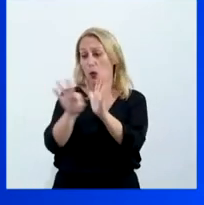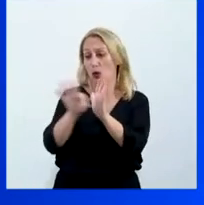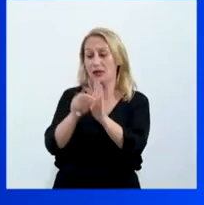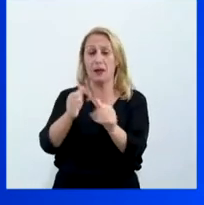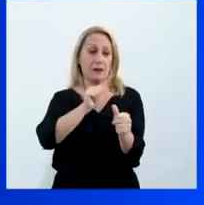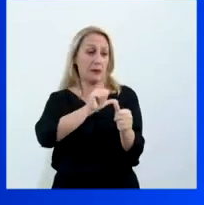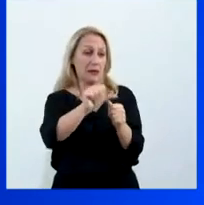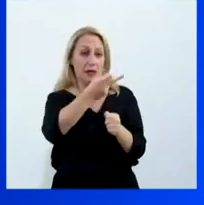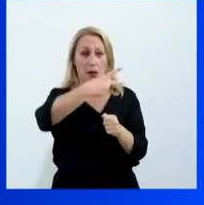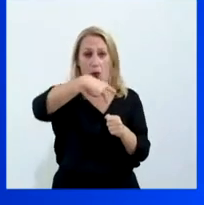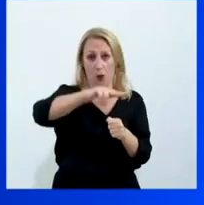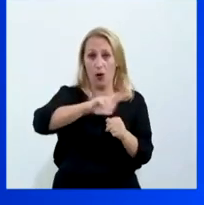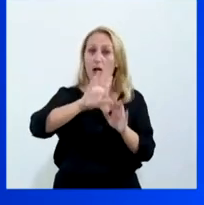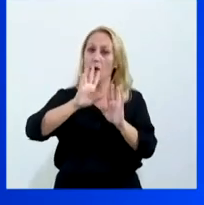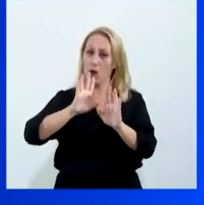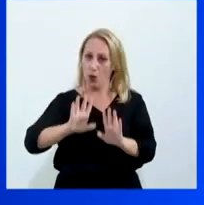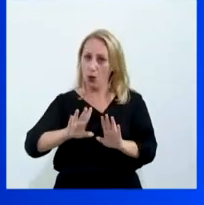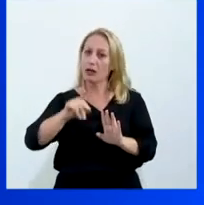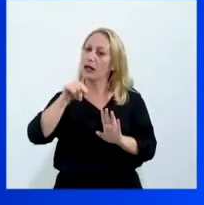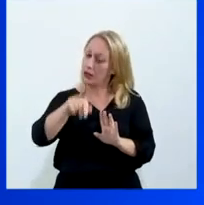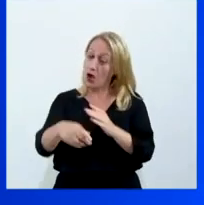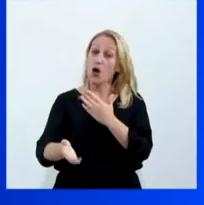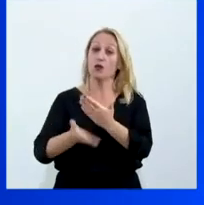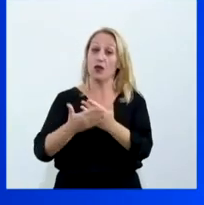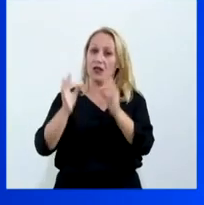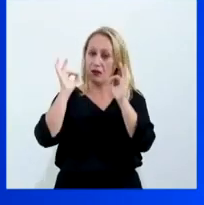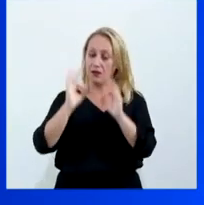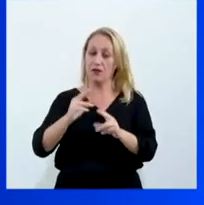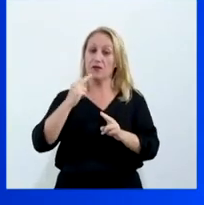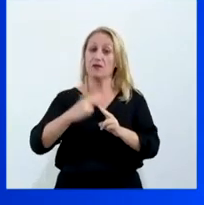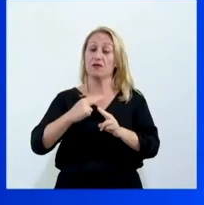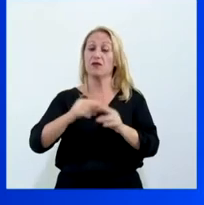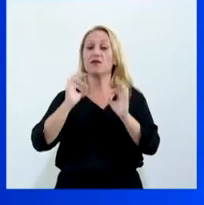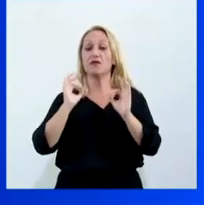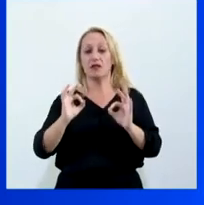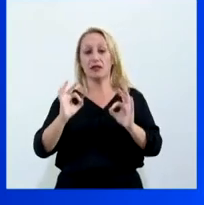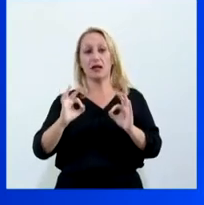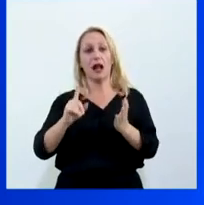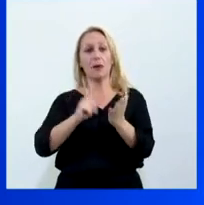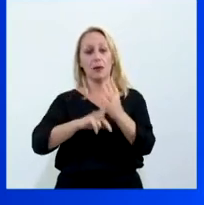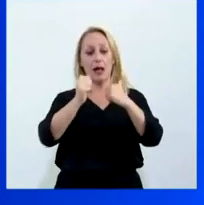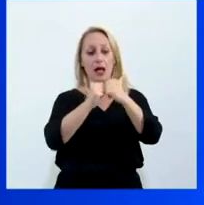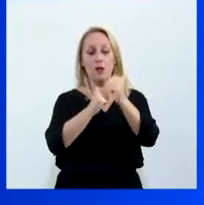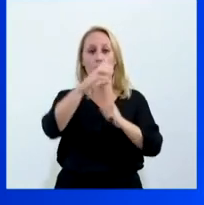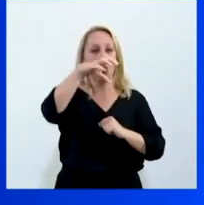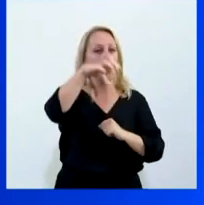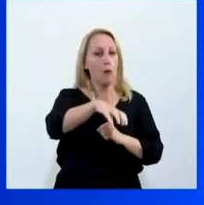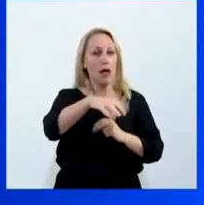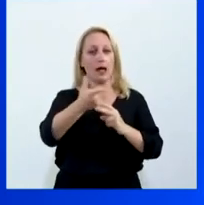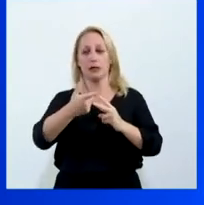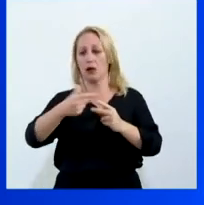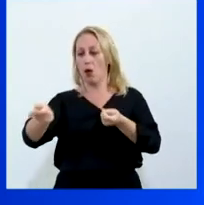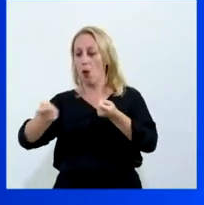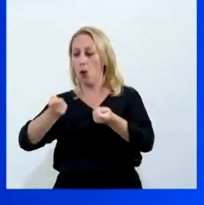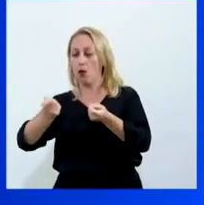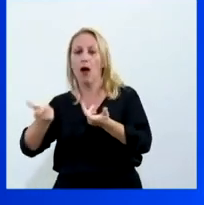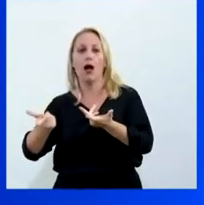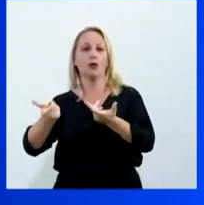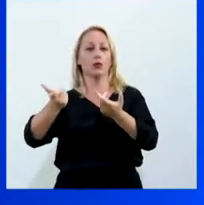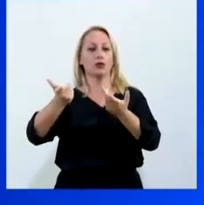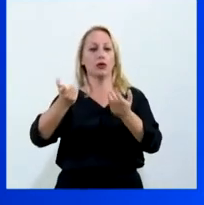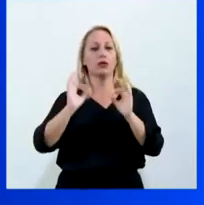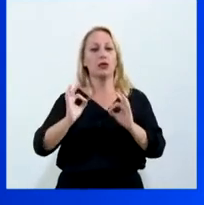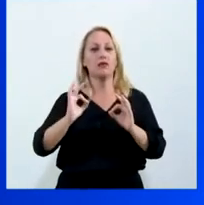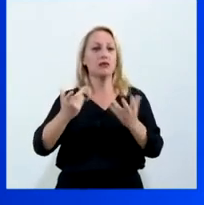μισθούς. Είναι ένα σημαντικό κομμάτι της παρέμβασης που πρέπει να κάνουμε. Έχει να κάνει και με υποδομές, έχει να κάνει και με οργάνωση, έχει να κάνει και